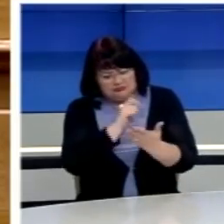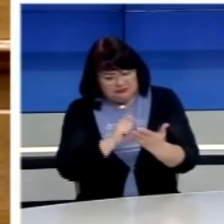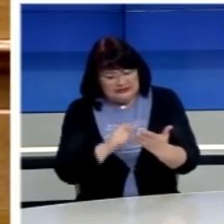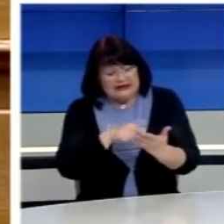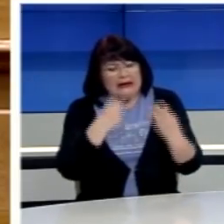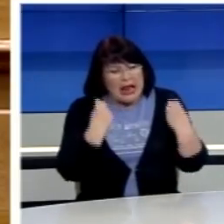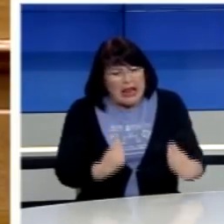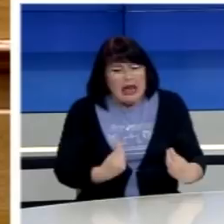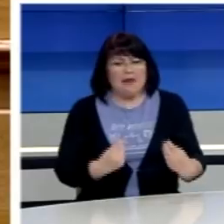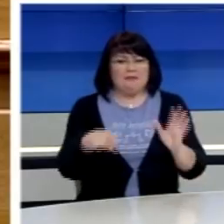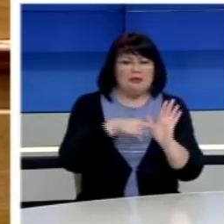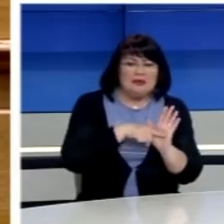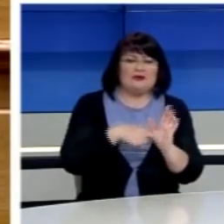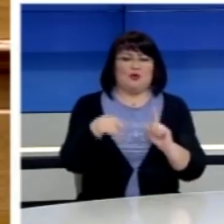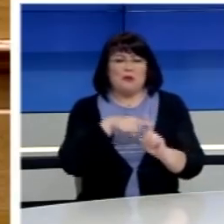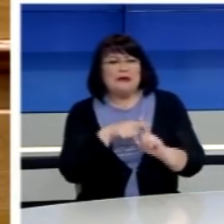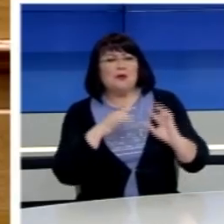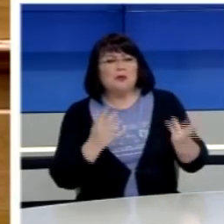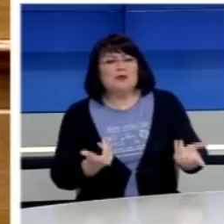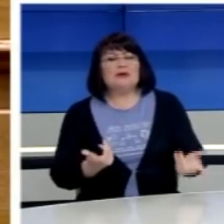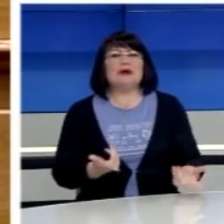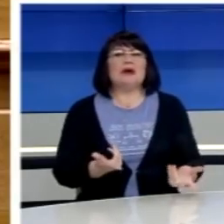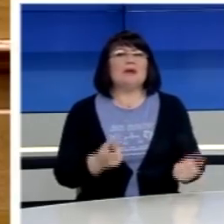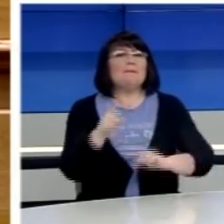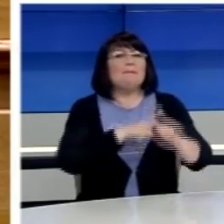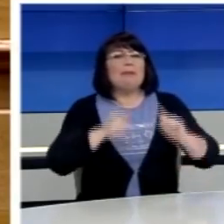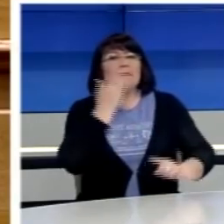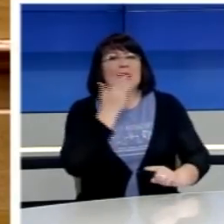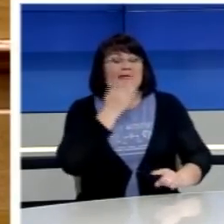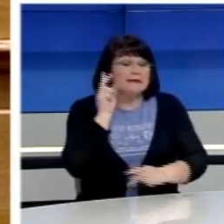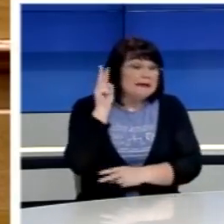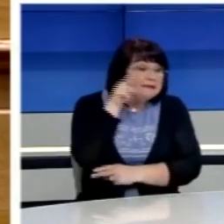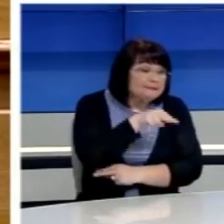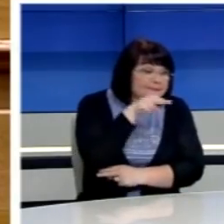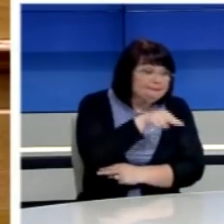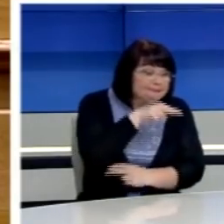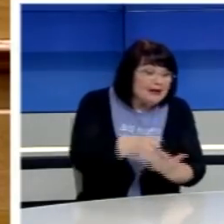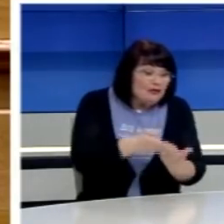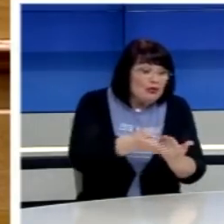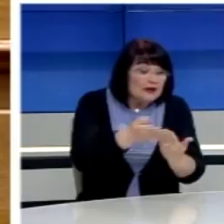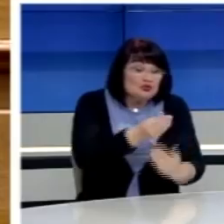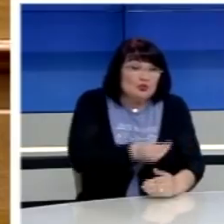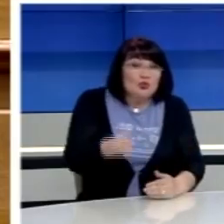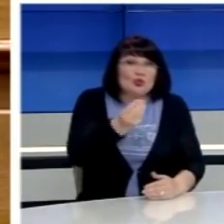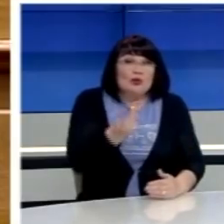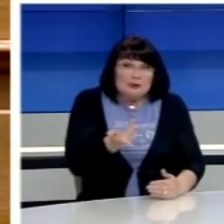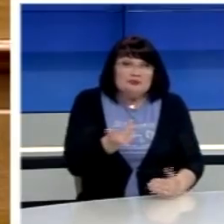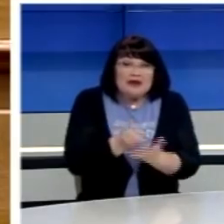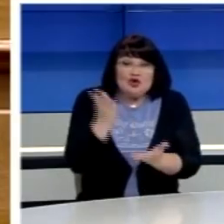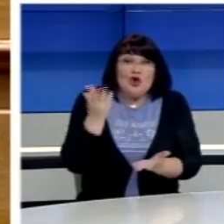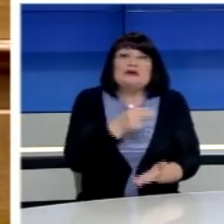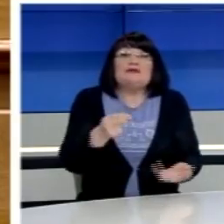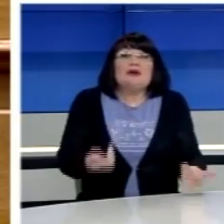τι πήγε ή τι δεν πήγε καλά? Σε ποιους μαθητές πρέπει να σκύψουν παραπάνω? Μήπως